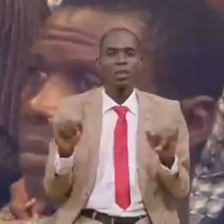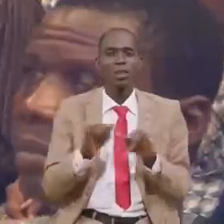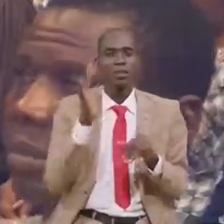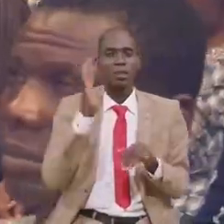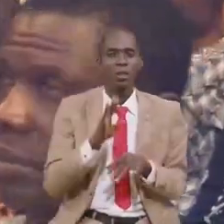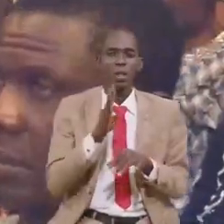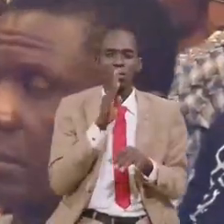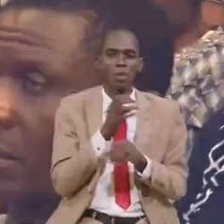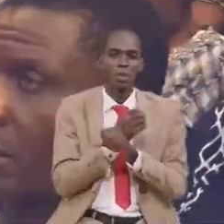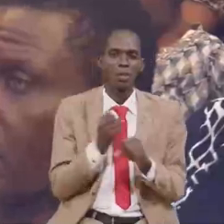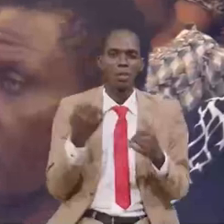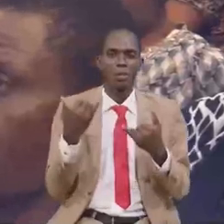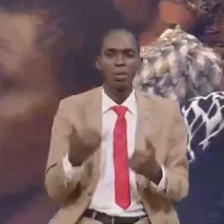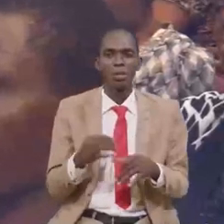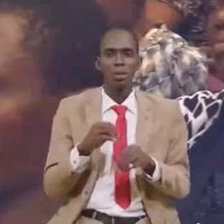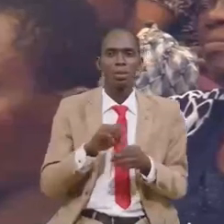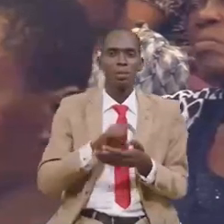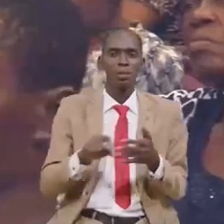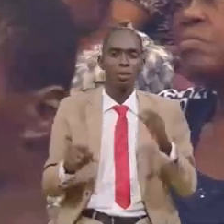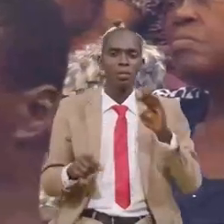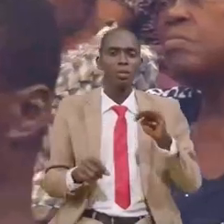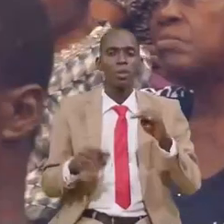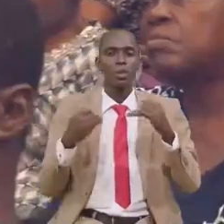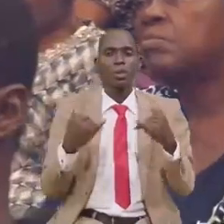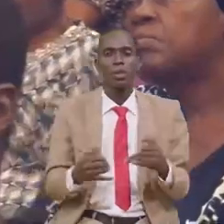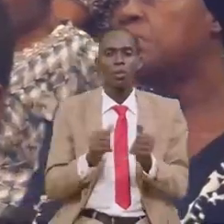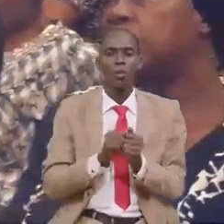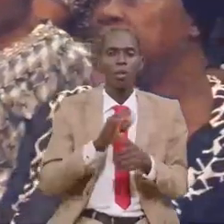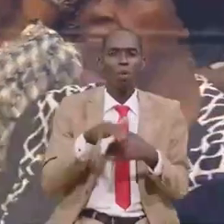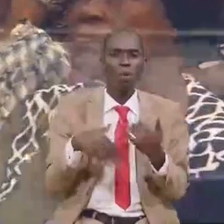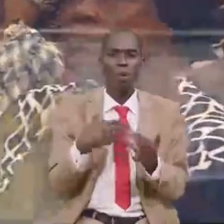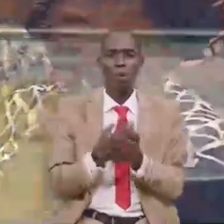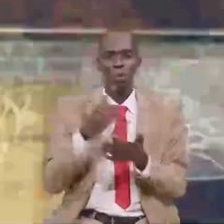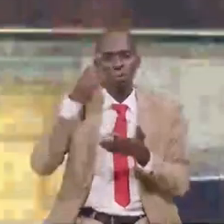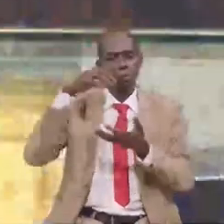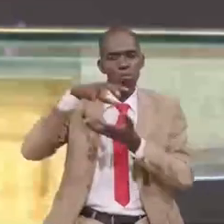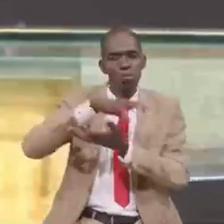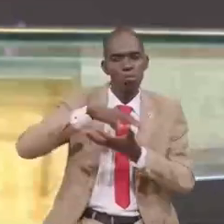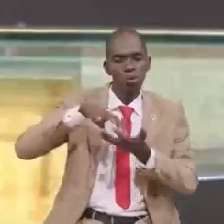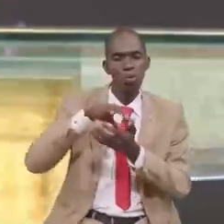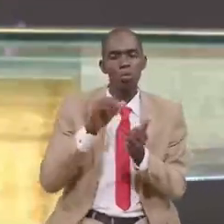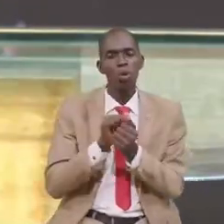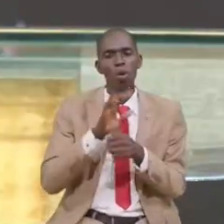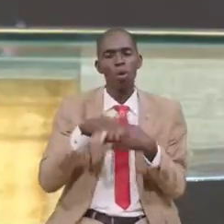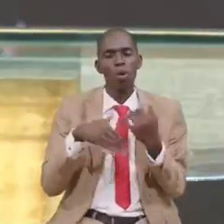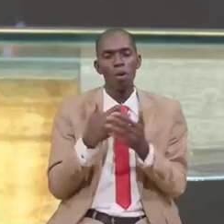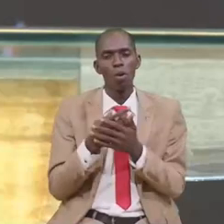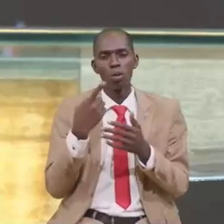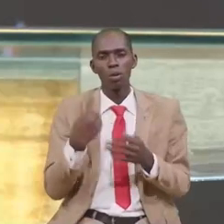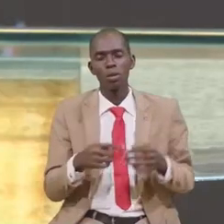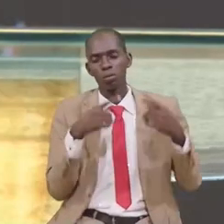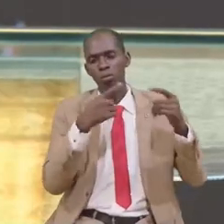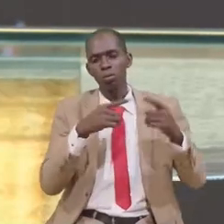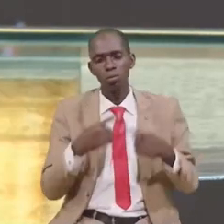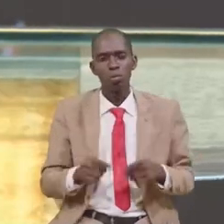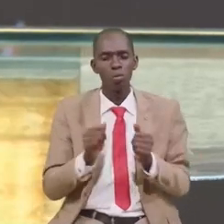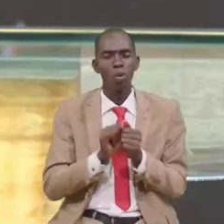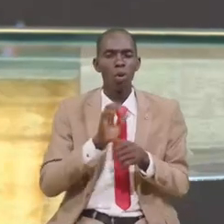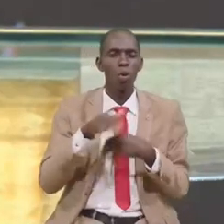sauvé. Verset 14, avec tout le dérangement, avec tout le bruit, avec tous les conflits et les bruits de guerre,